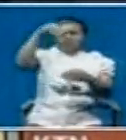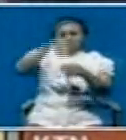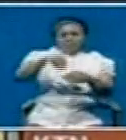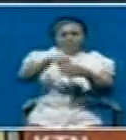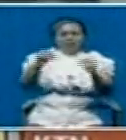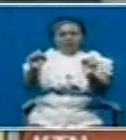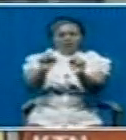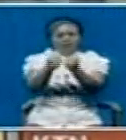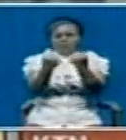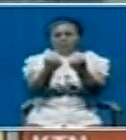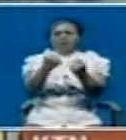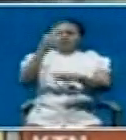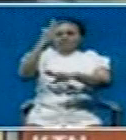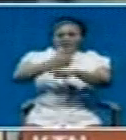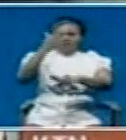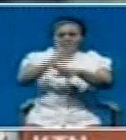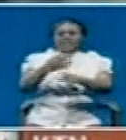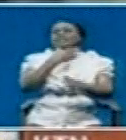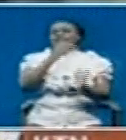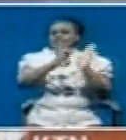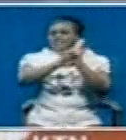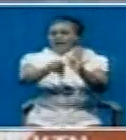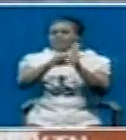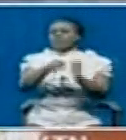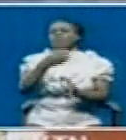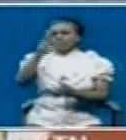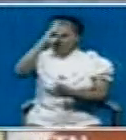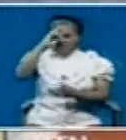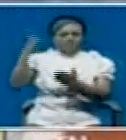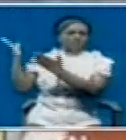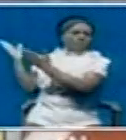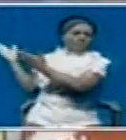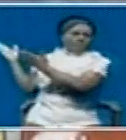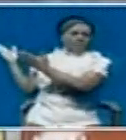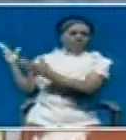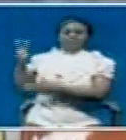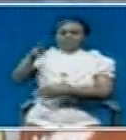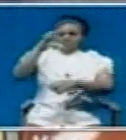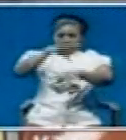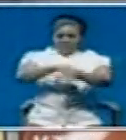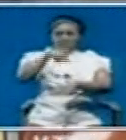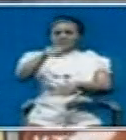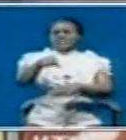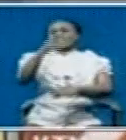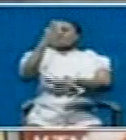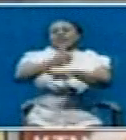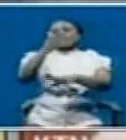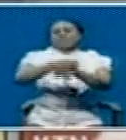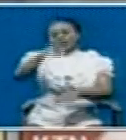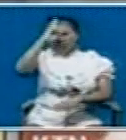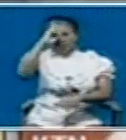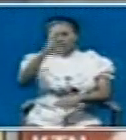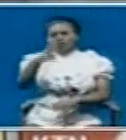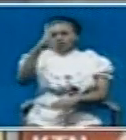visa vya wafanyikazi hewa ni kisa cha afisa mkuu wa polisi Joshua Waiganjo aliyeshikwa kwa madai ya kuwa polisi bandia